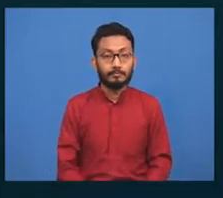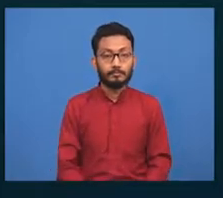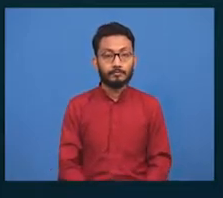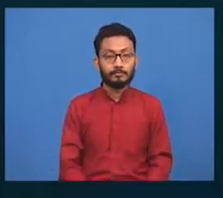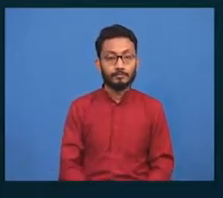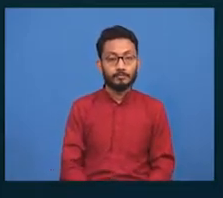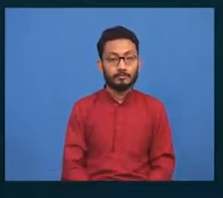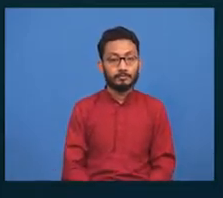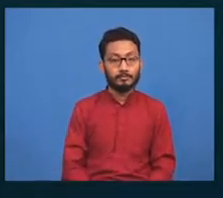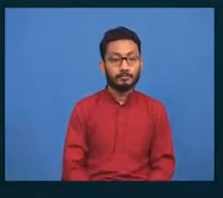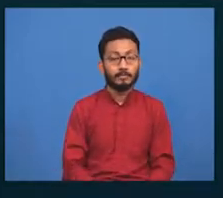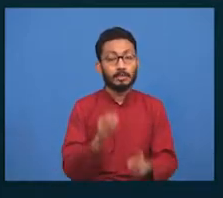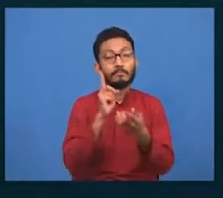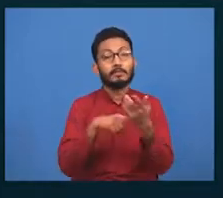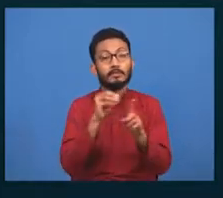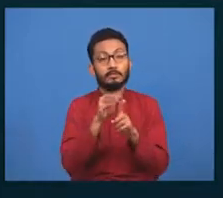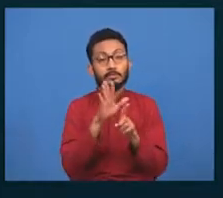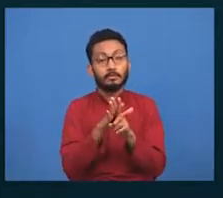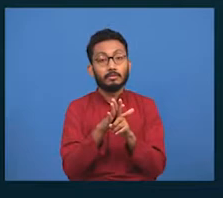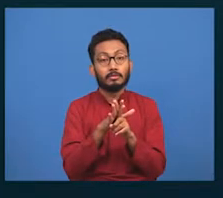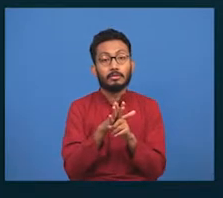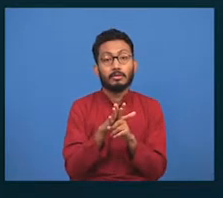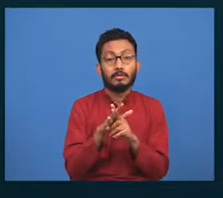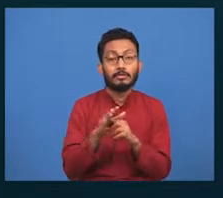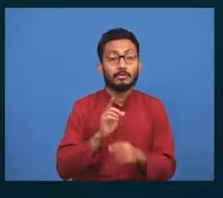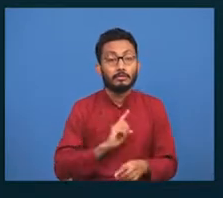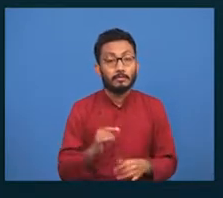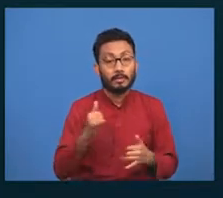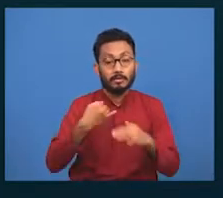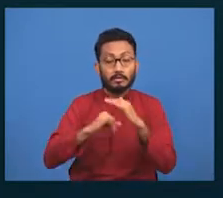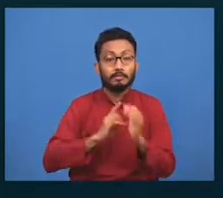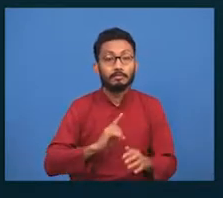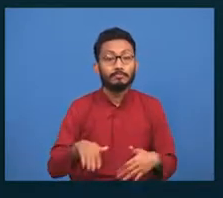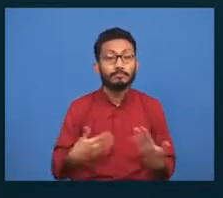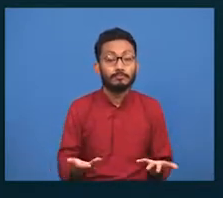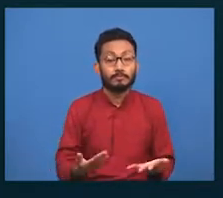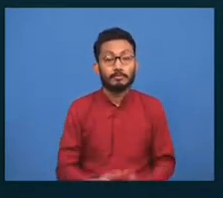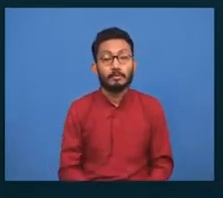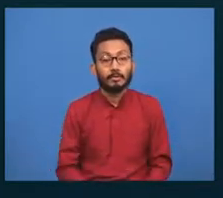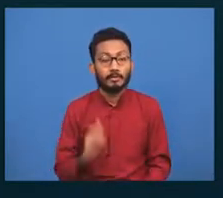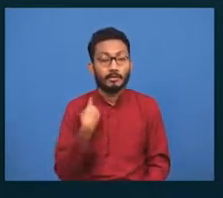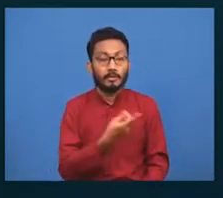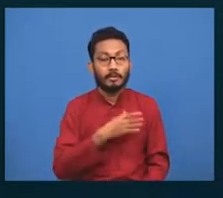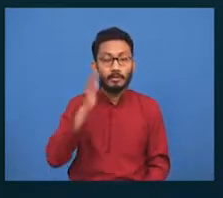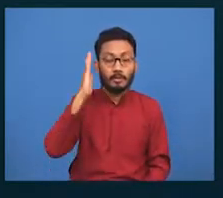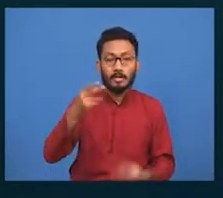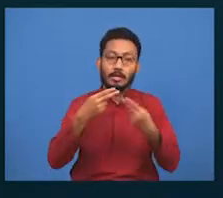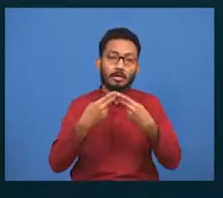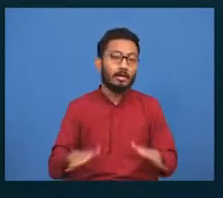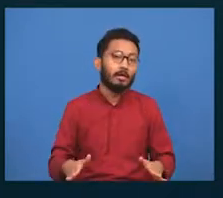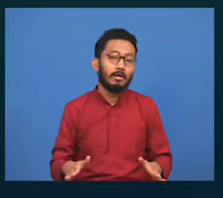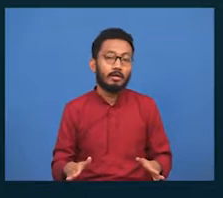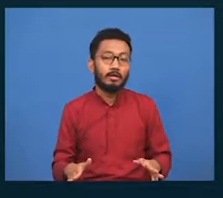Akibat mempersendakan agama yang pertamanya ialah kita akan hilang jati diri seorang